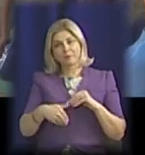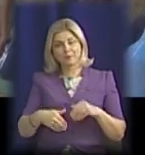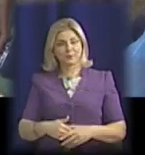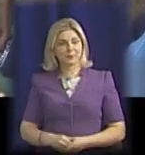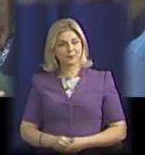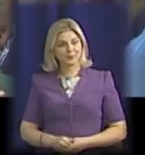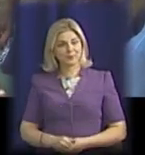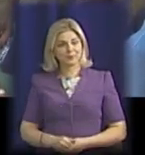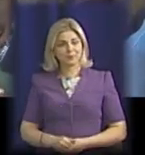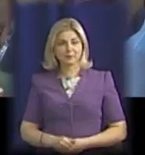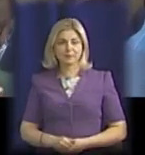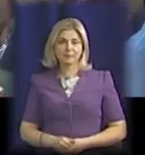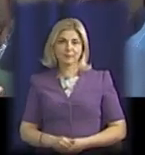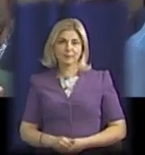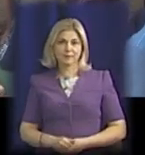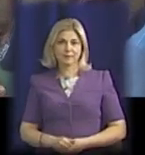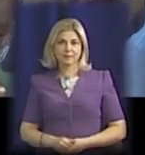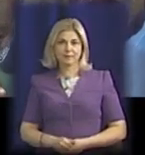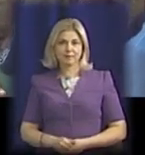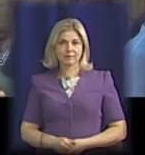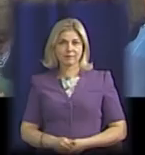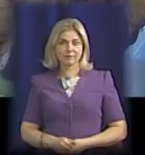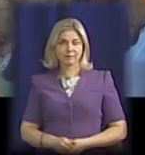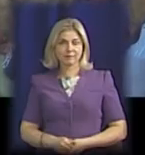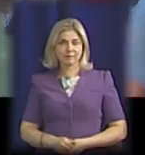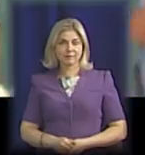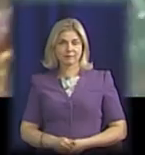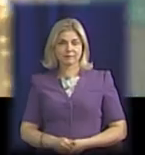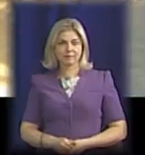давлення. А я його трохи збіжав, а потім... І от воно створюється опора. Просто відпускаю